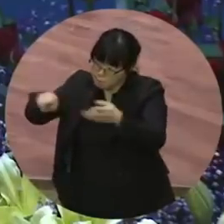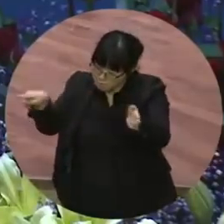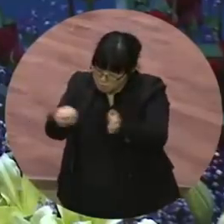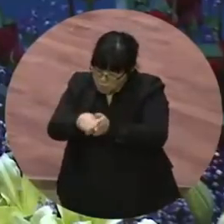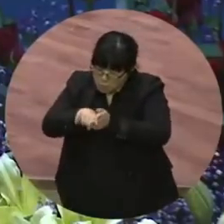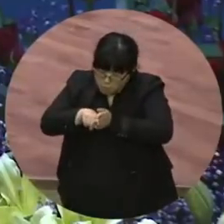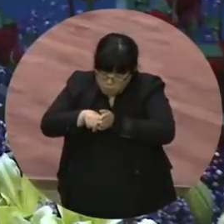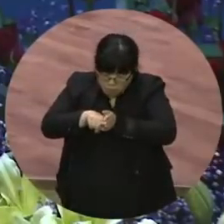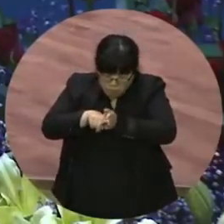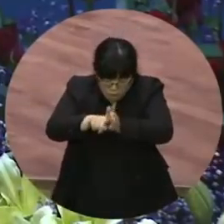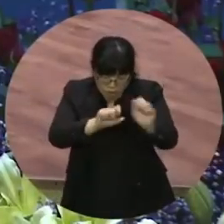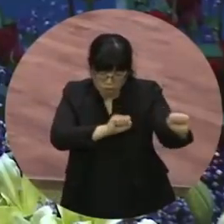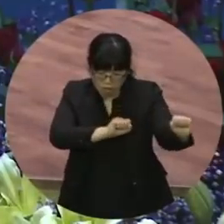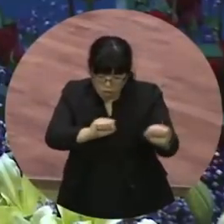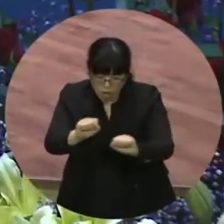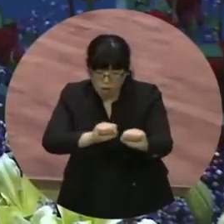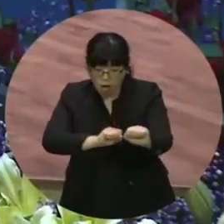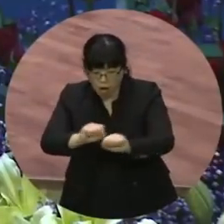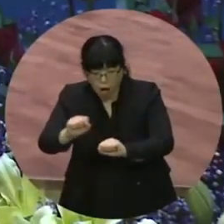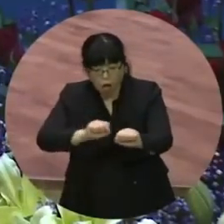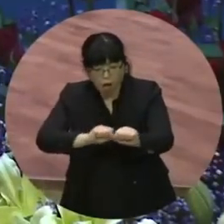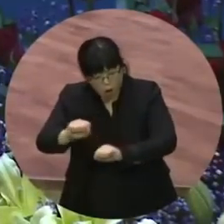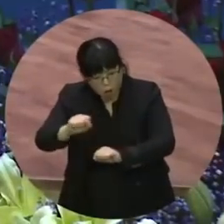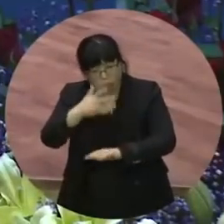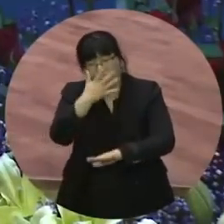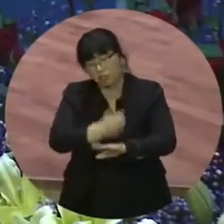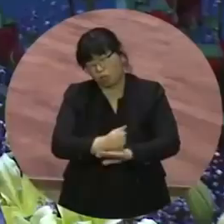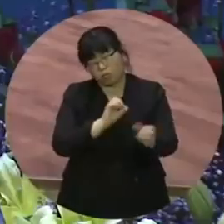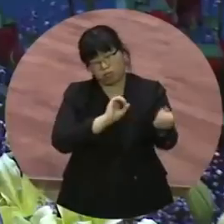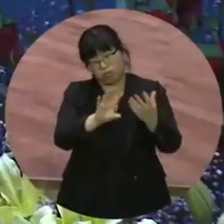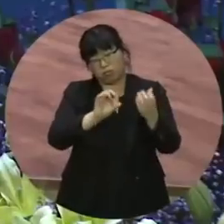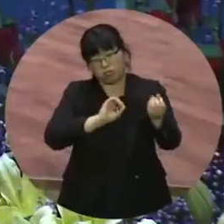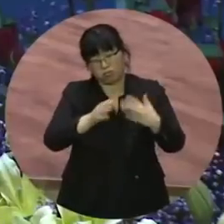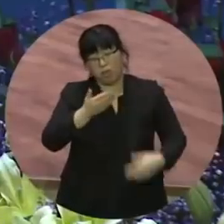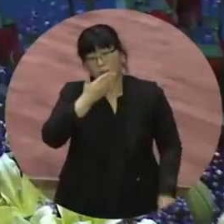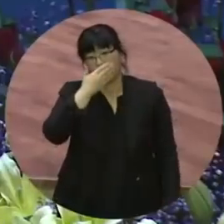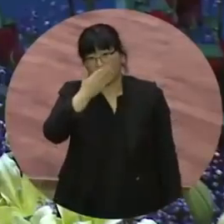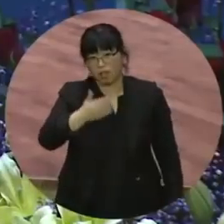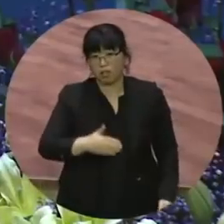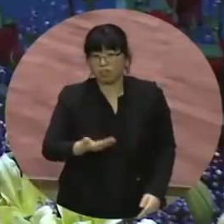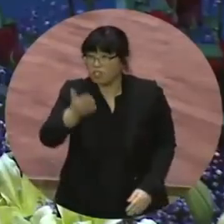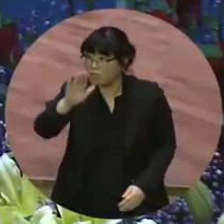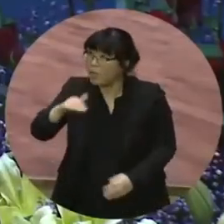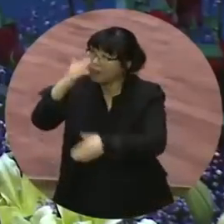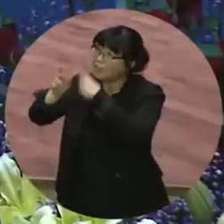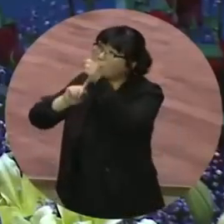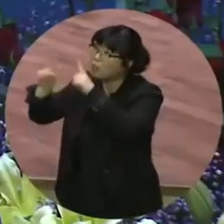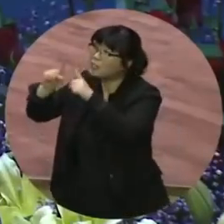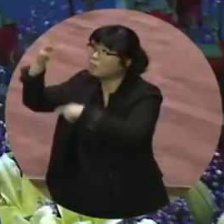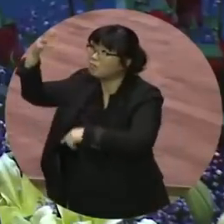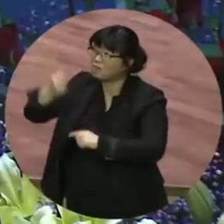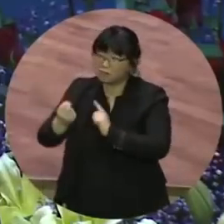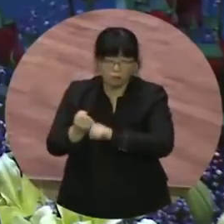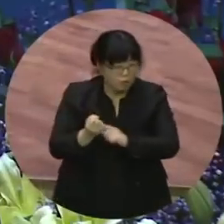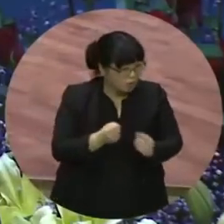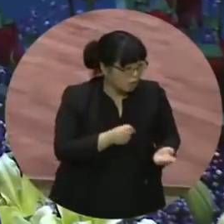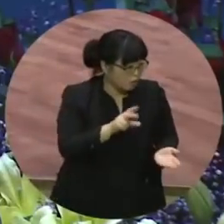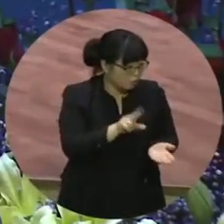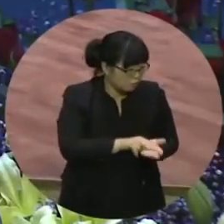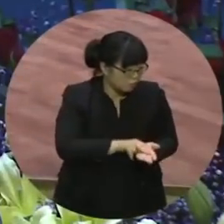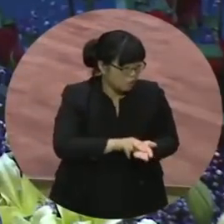막 포기해버려. 아니 하나님 뜻이 아닌가 뭐 이런 힘든 일이 있어서 나는 힘들어 못하겠어. 이렇게 끝내버려. 포기해버려